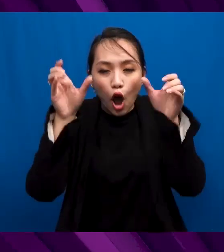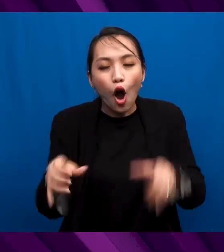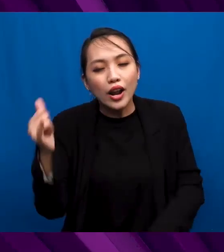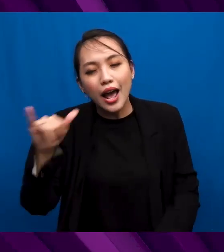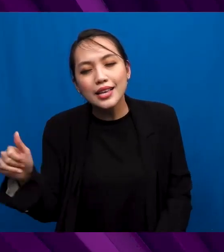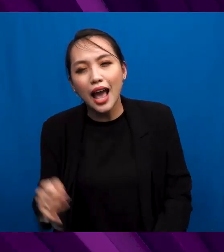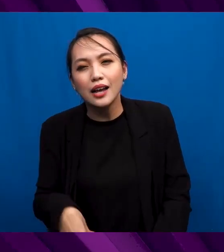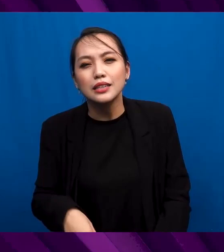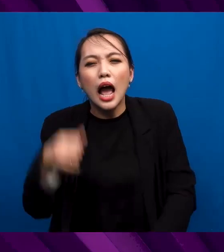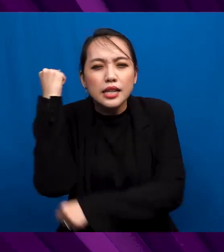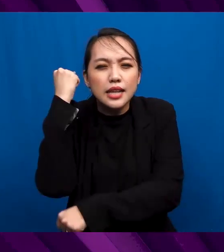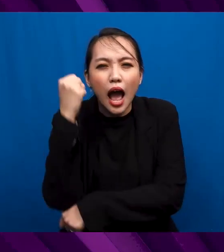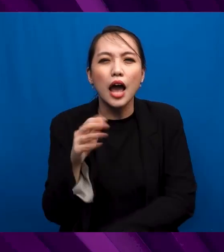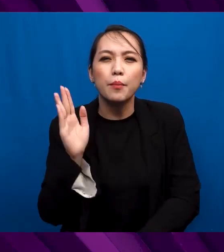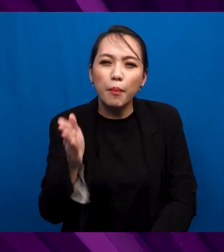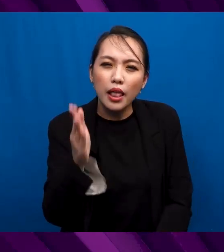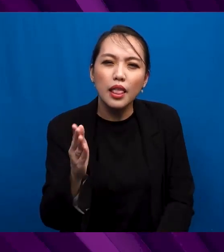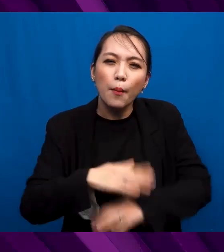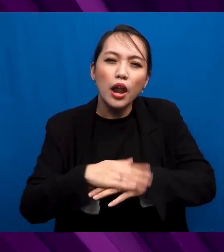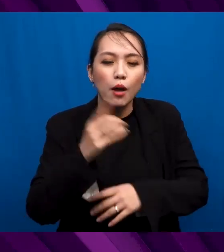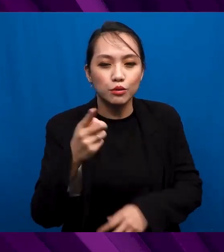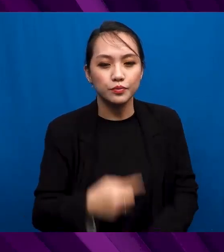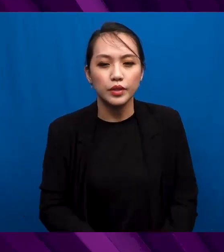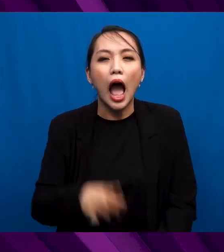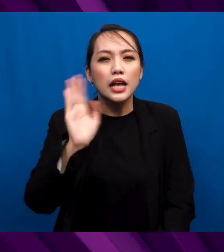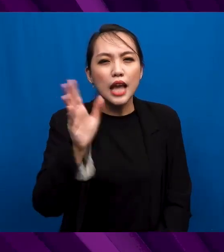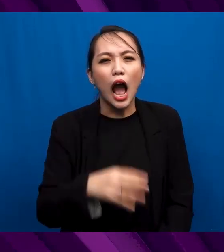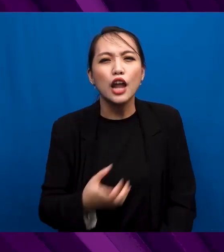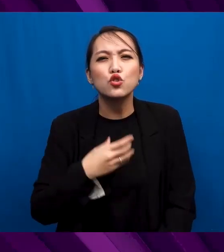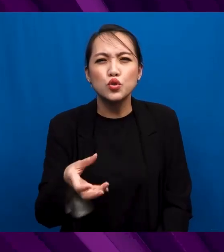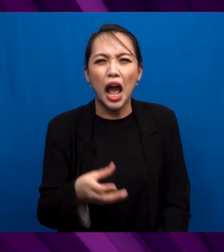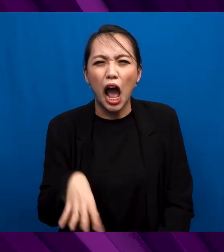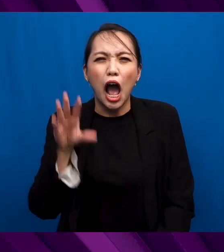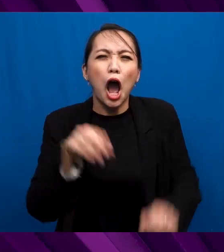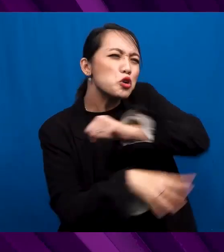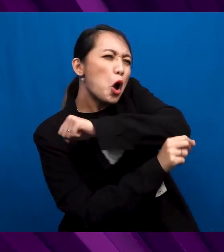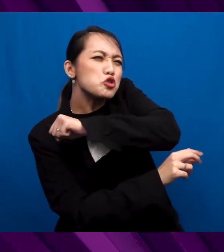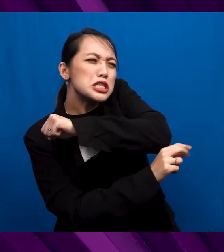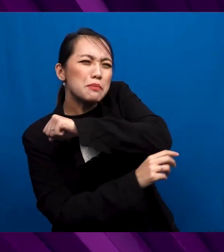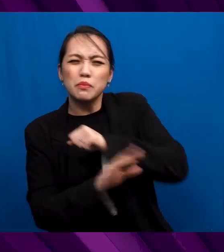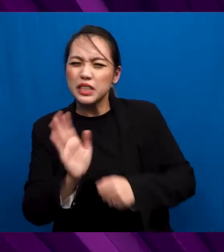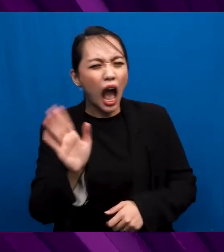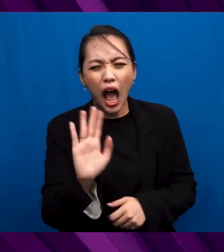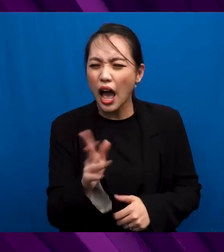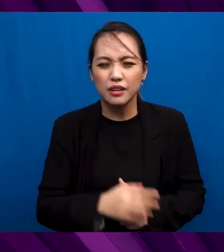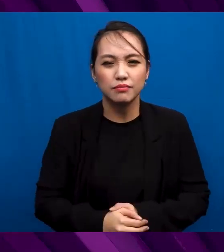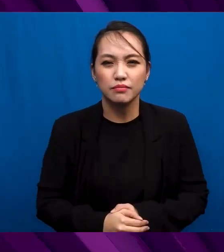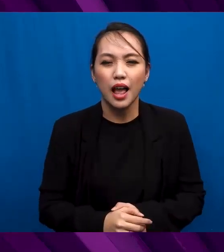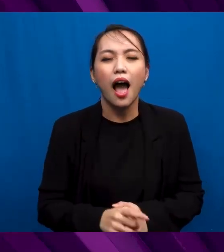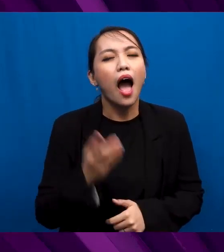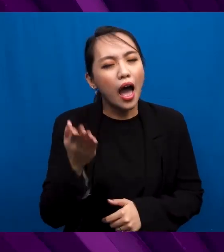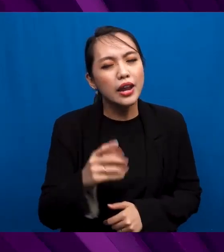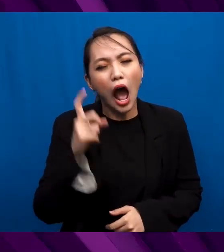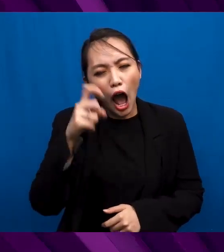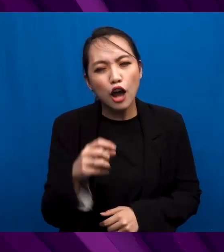Anda ubah, yaitu mulut yang suka menggosip, mengata-ngatai orang lain dalam kepahitan dan kebencian. Anda perlu minta maaf, ada